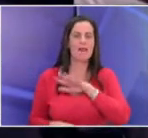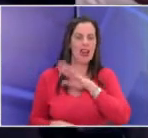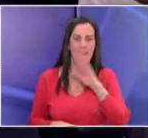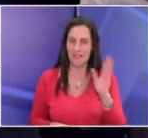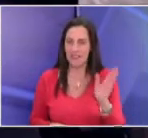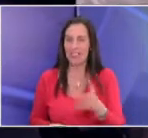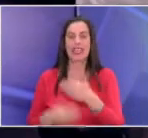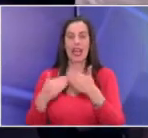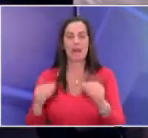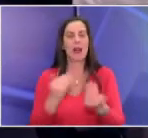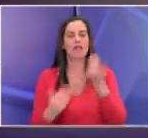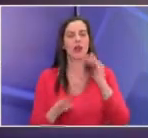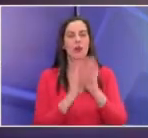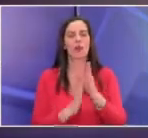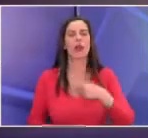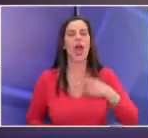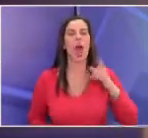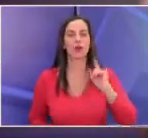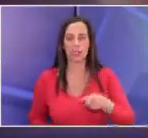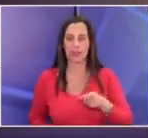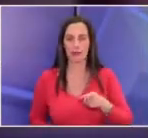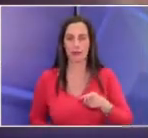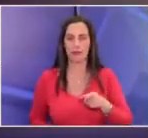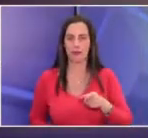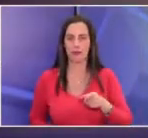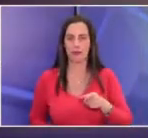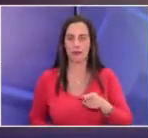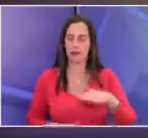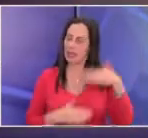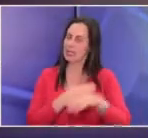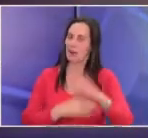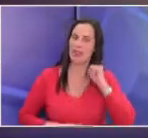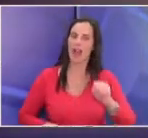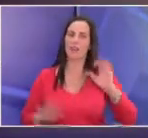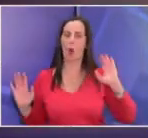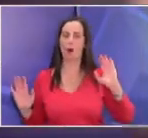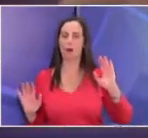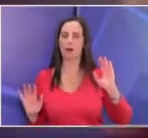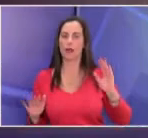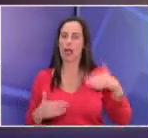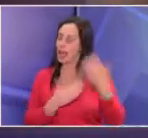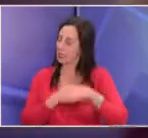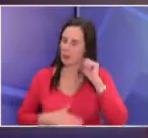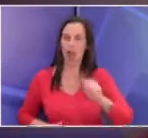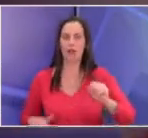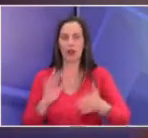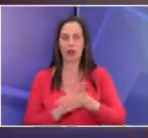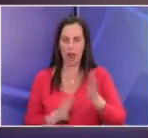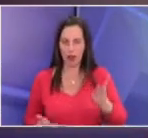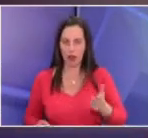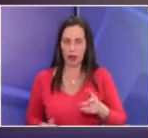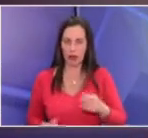מה התגובה למה שעדי אומר? רחל גיל יוסף אומרת שצריך לעלות על סדר היום תוכנית